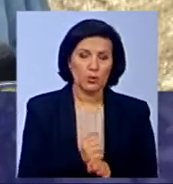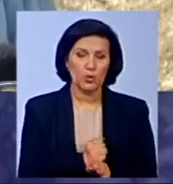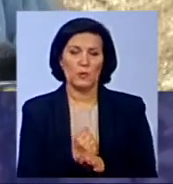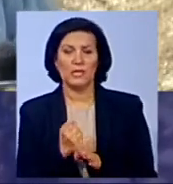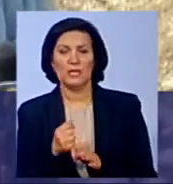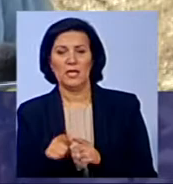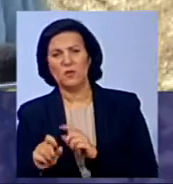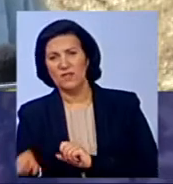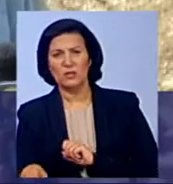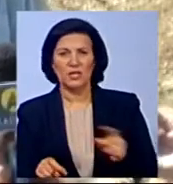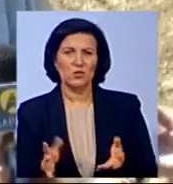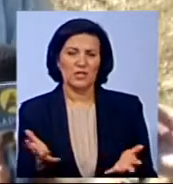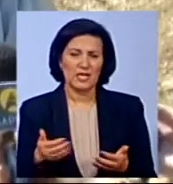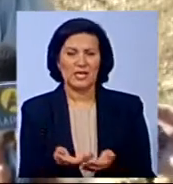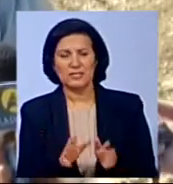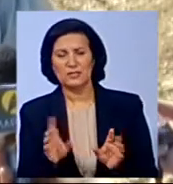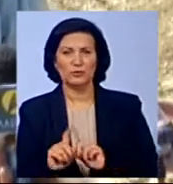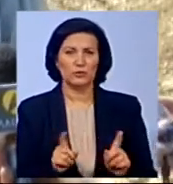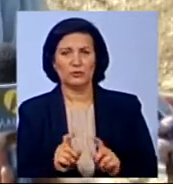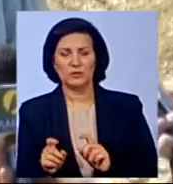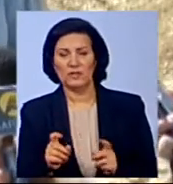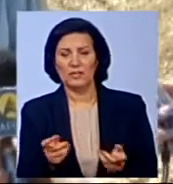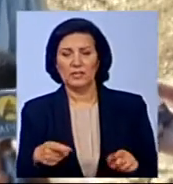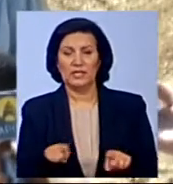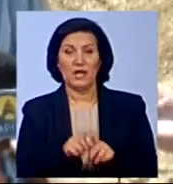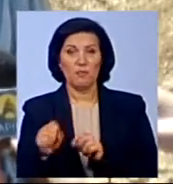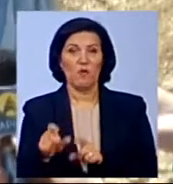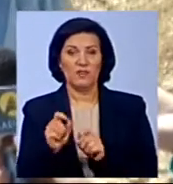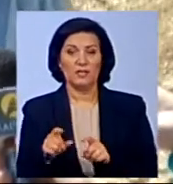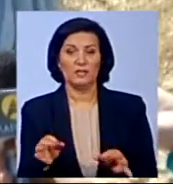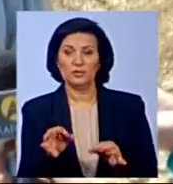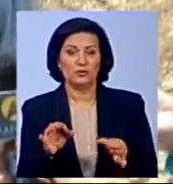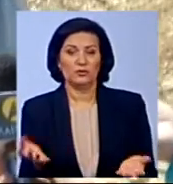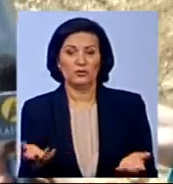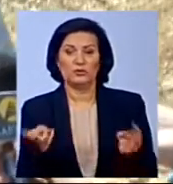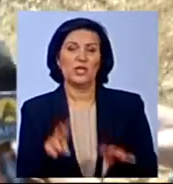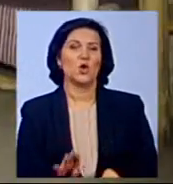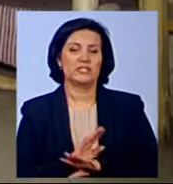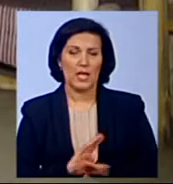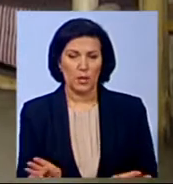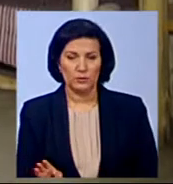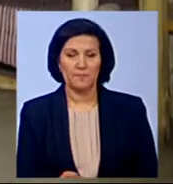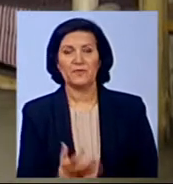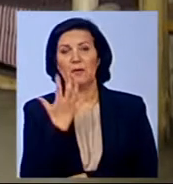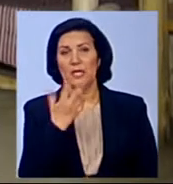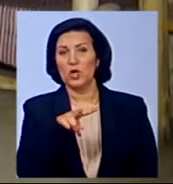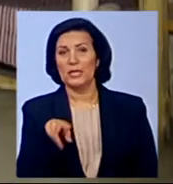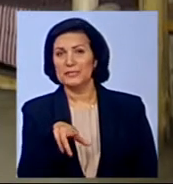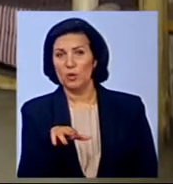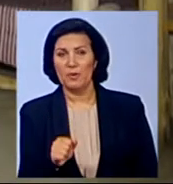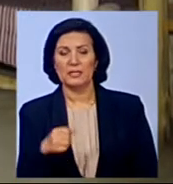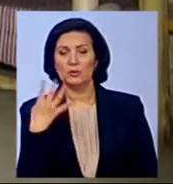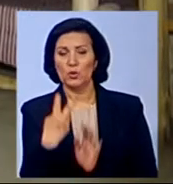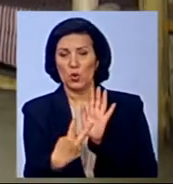сюди-туди, а там то викинуло, то якийсь казанок, а там ще якось то і так повикидували, так що нічого не залишилося. 5